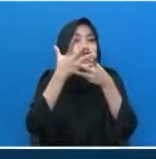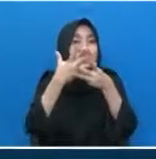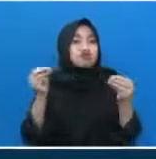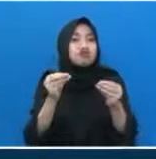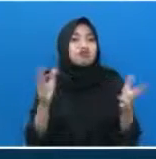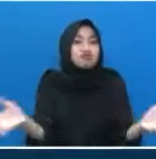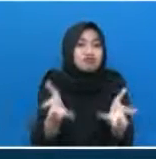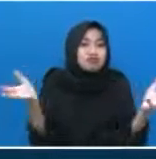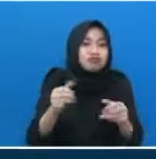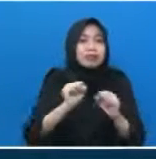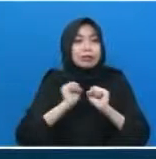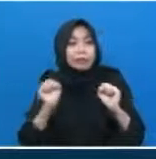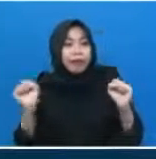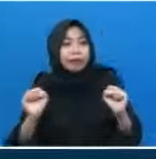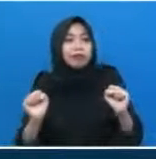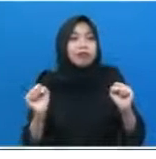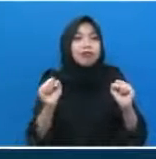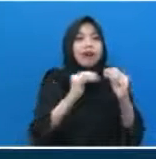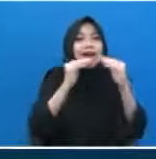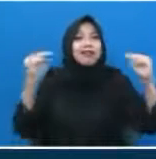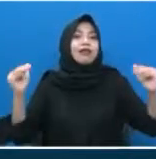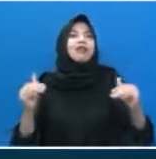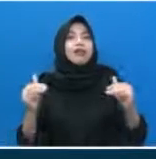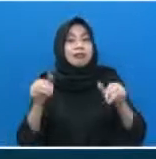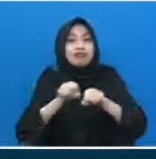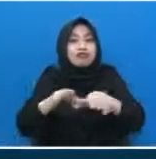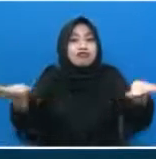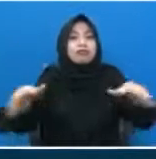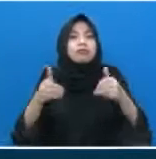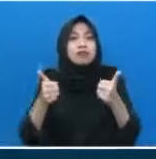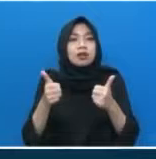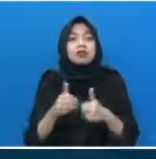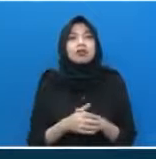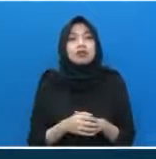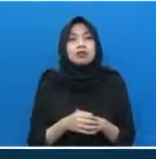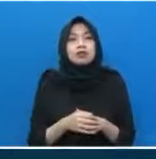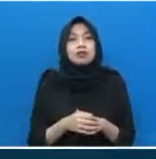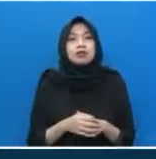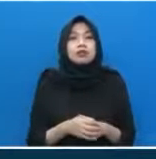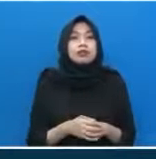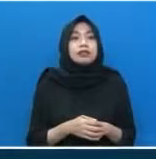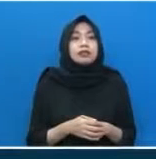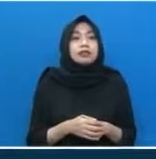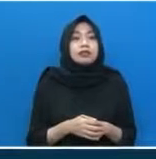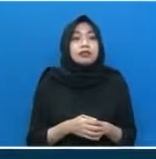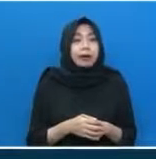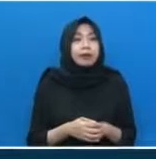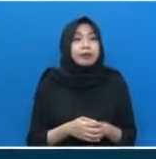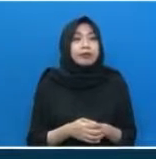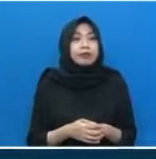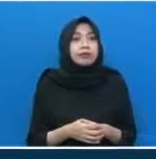ada dan merata kita tahu bahwa No one is safe until everyone